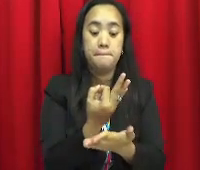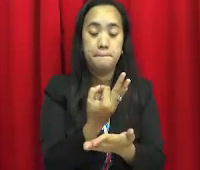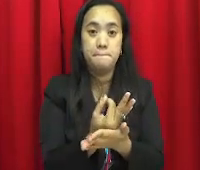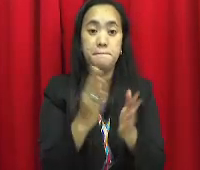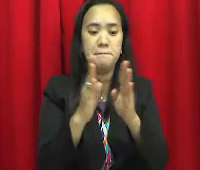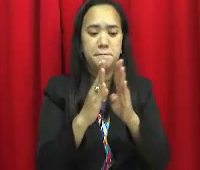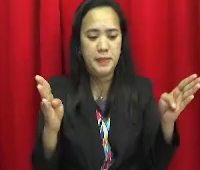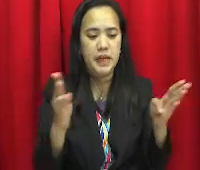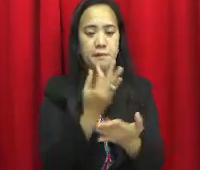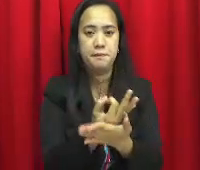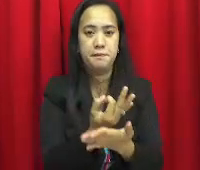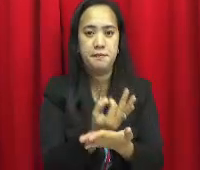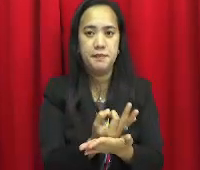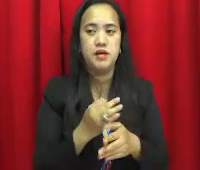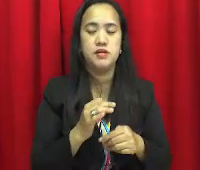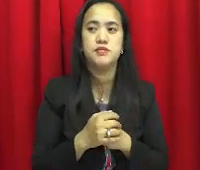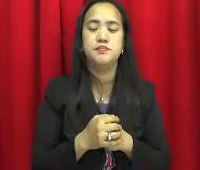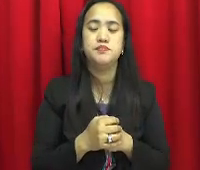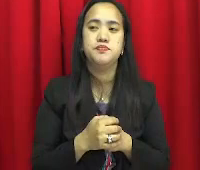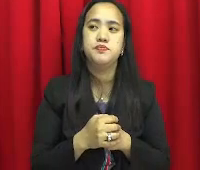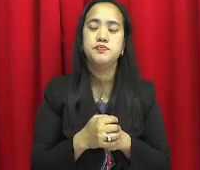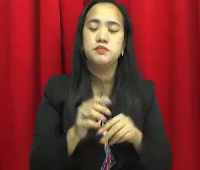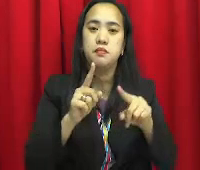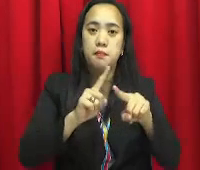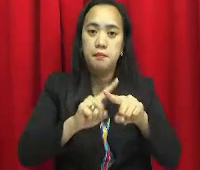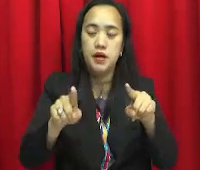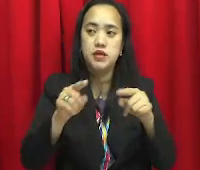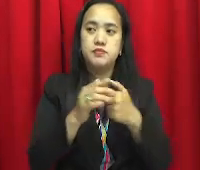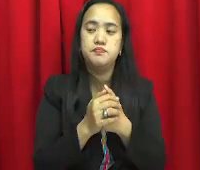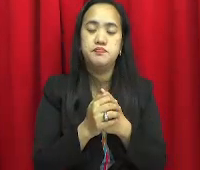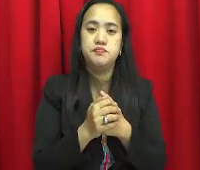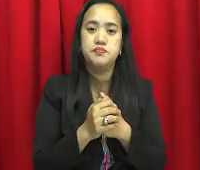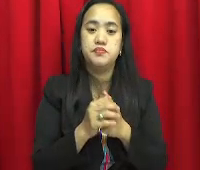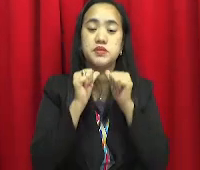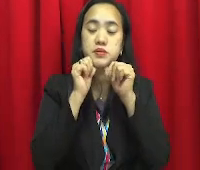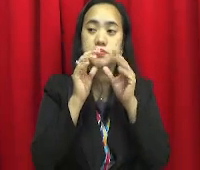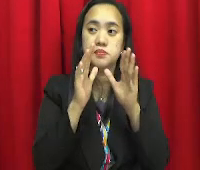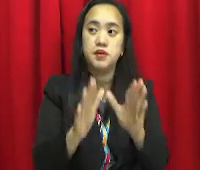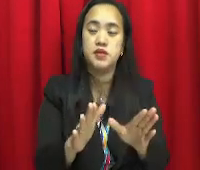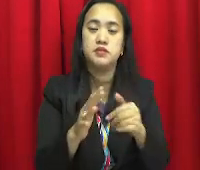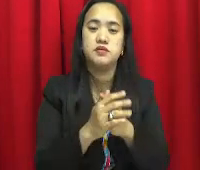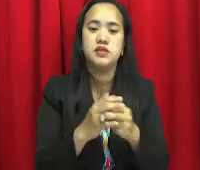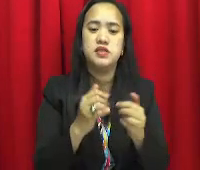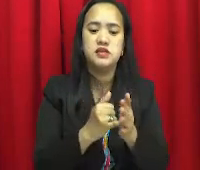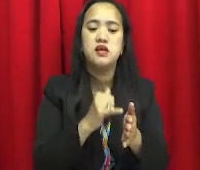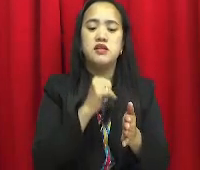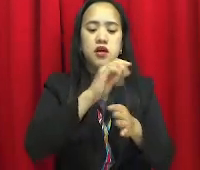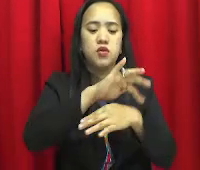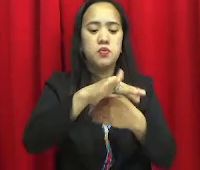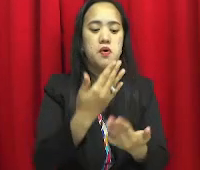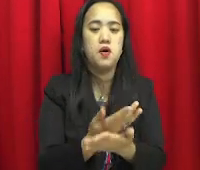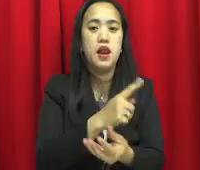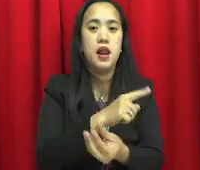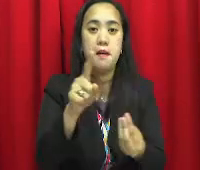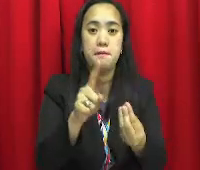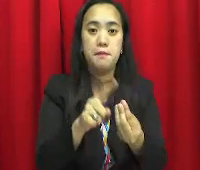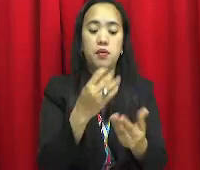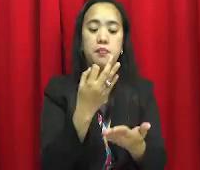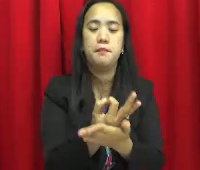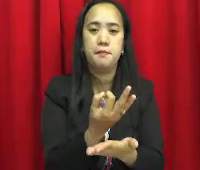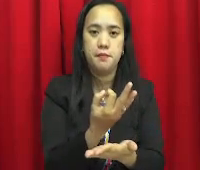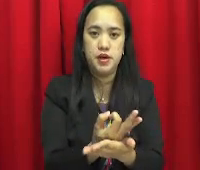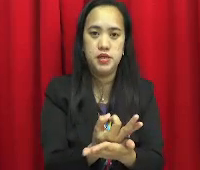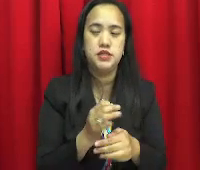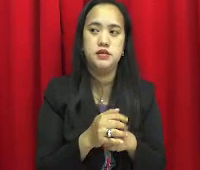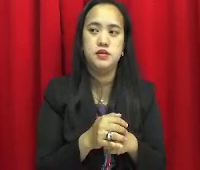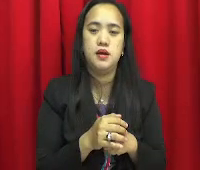kaluwagan. May kaluwagan talaga, yeah, financially. Yeah. Yeah. Pero ang blessing kasi, hindi lang naman sa financial eh. Yeah. Oh, yung